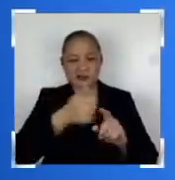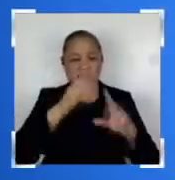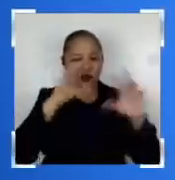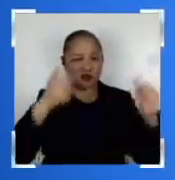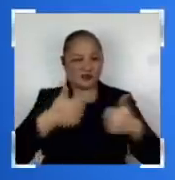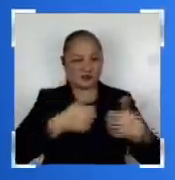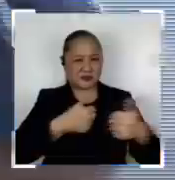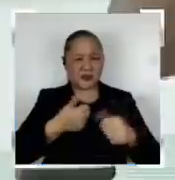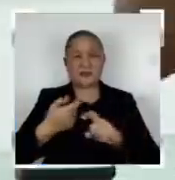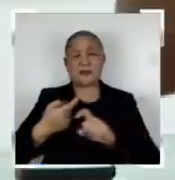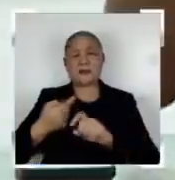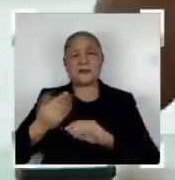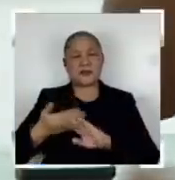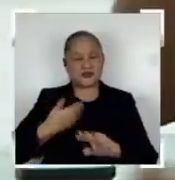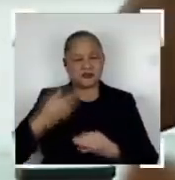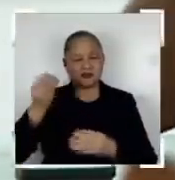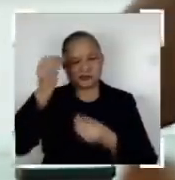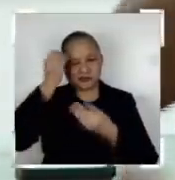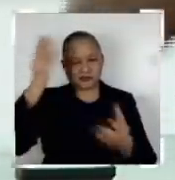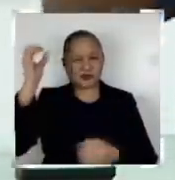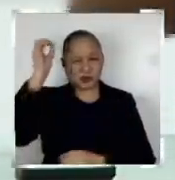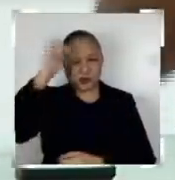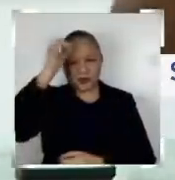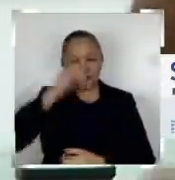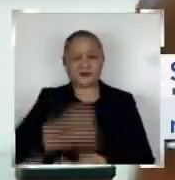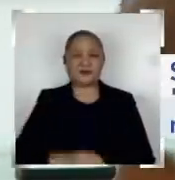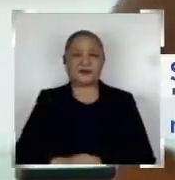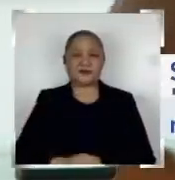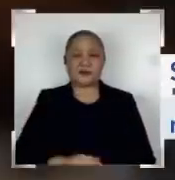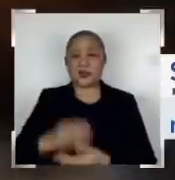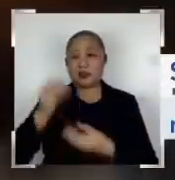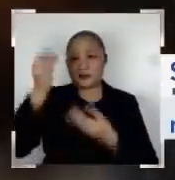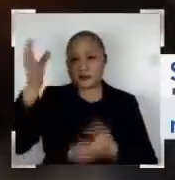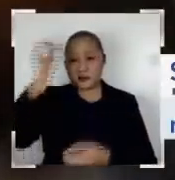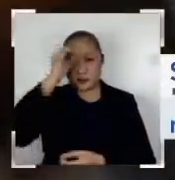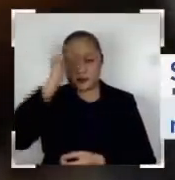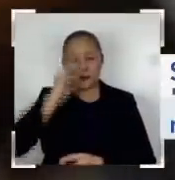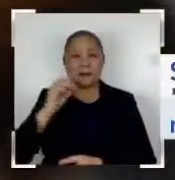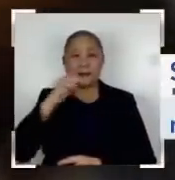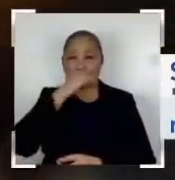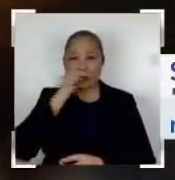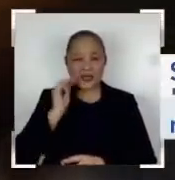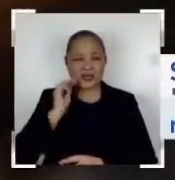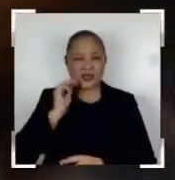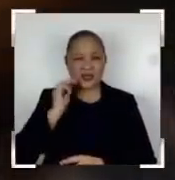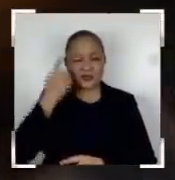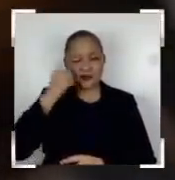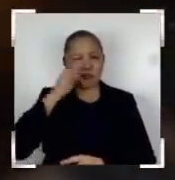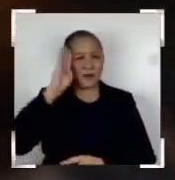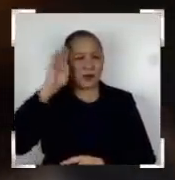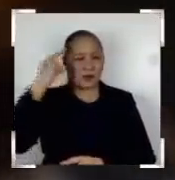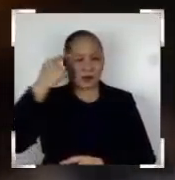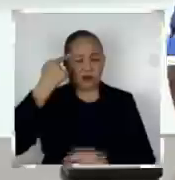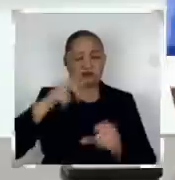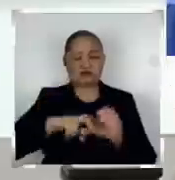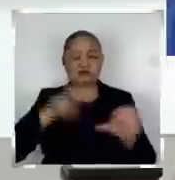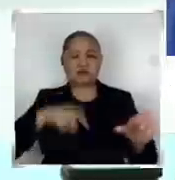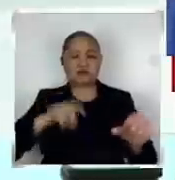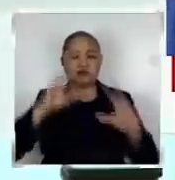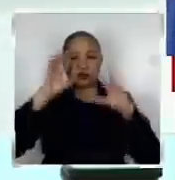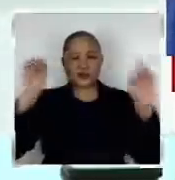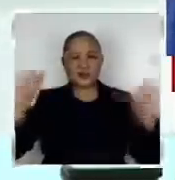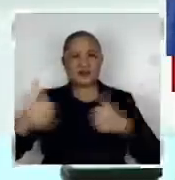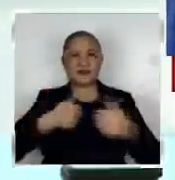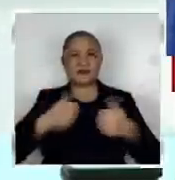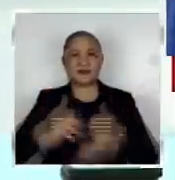magbigay ng reaksyon. Nagbigay din ng reaksyon si Senador Manny Pacquiao sa pag-atras ni Go sa presidential race. Karoon na